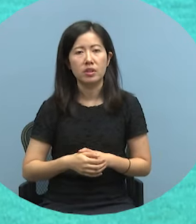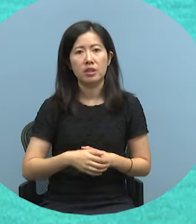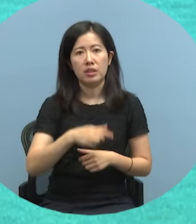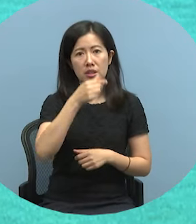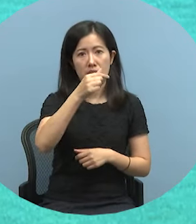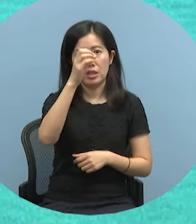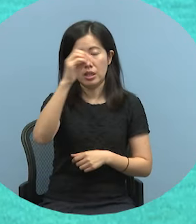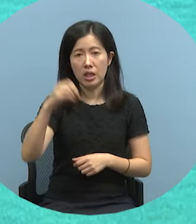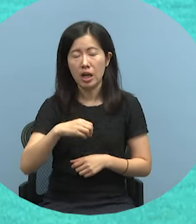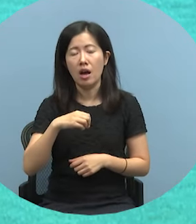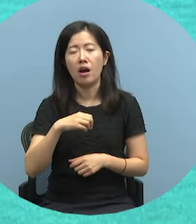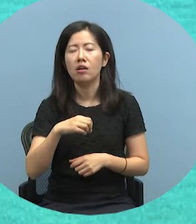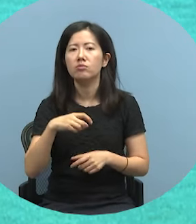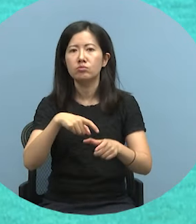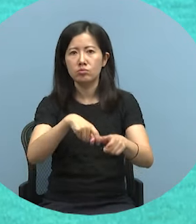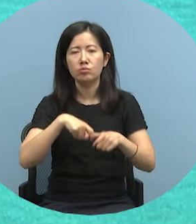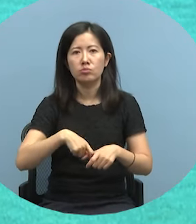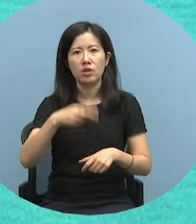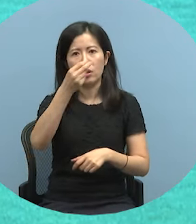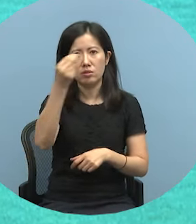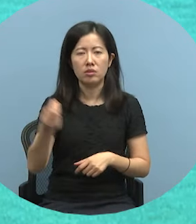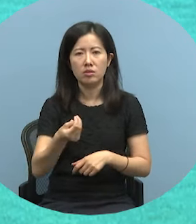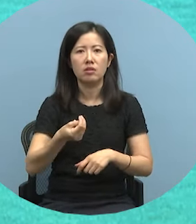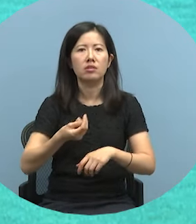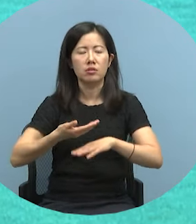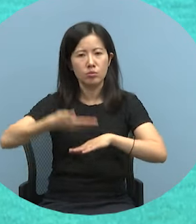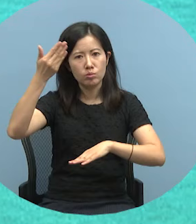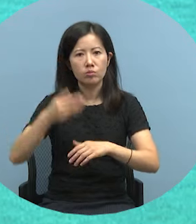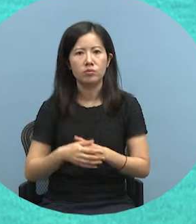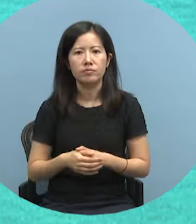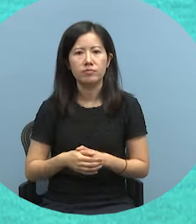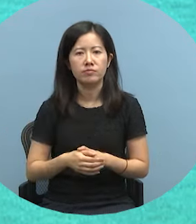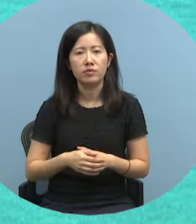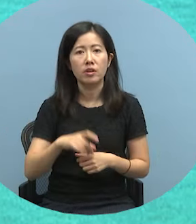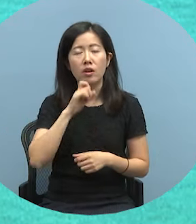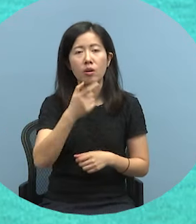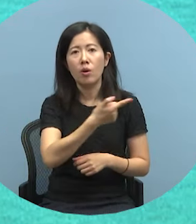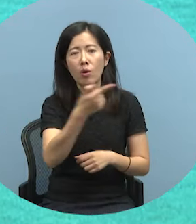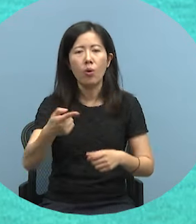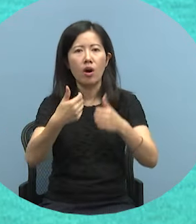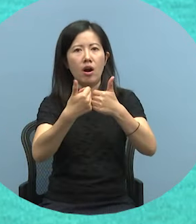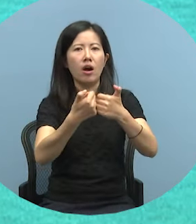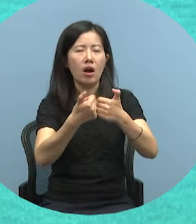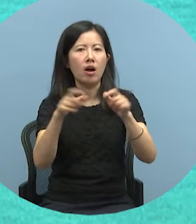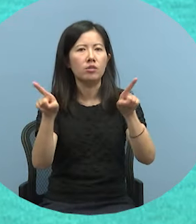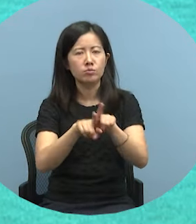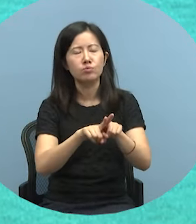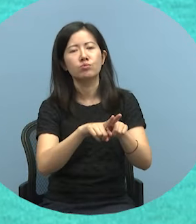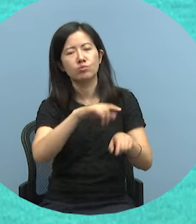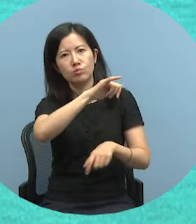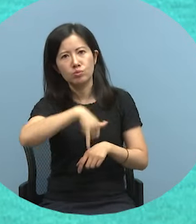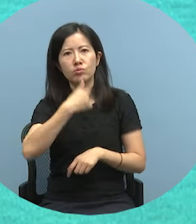有10%更加是達到月入200,000或者以上。他們不少都攜同配偶來香